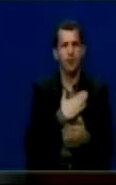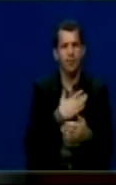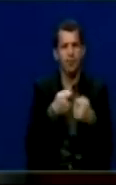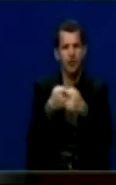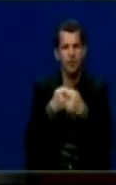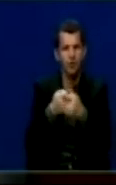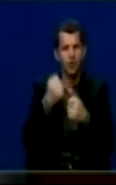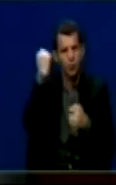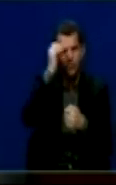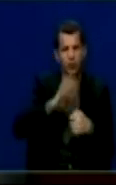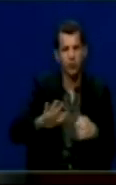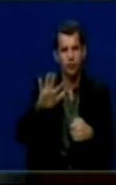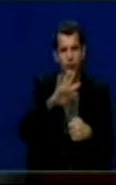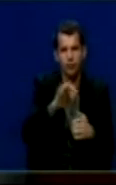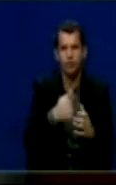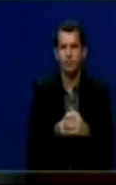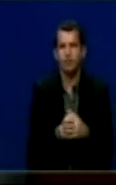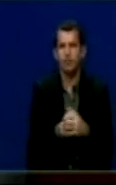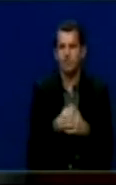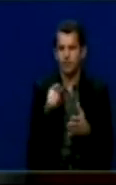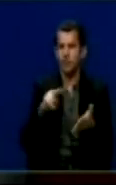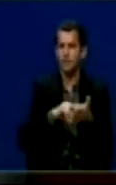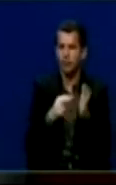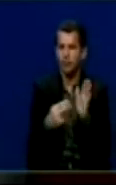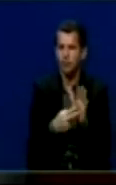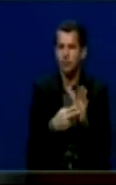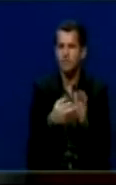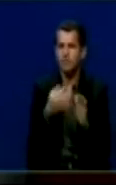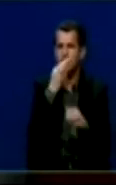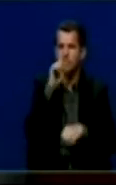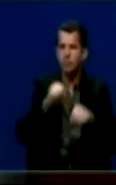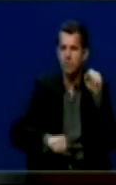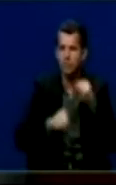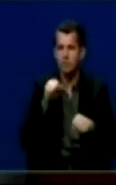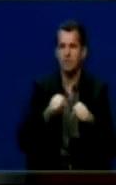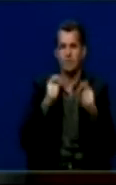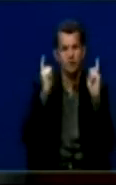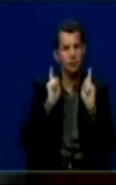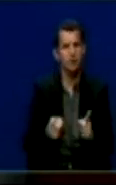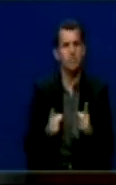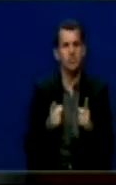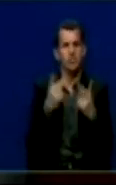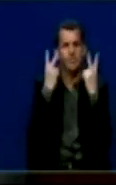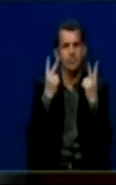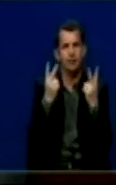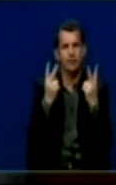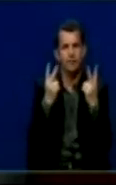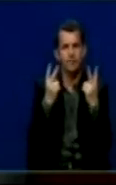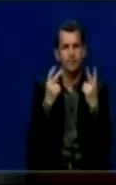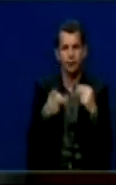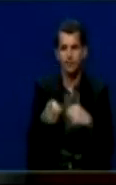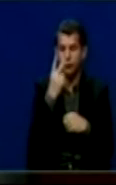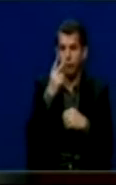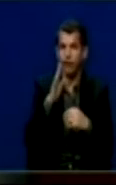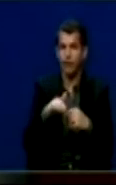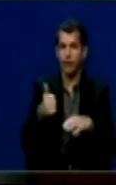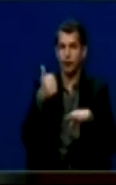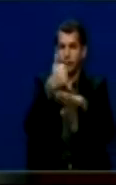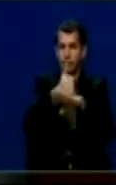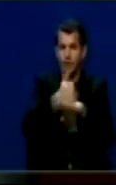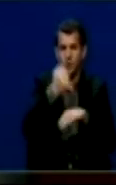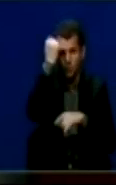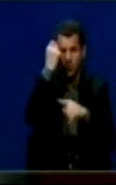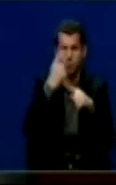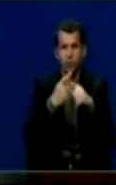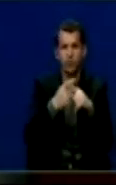shkollave në Kosovë. Mirë po për problemin e fjalë, disiplina dhe siguria në shkolla janë qëndësore. hapat në këtë drejtim, qoftë në nivelin qendror dhe sekondari,